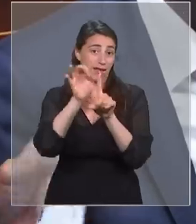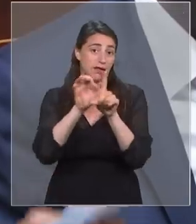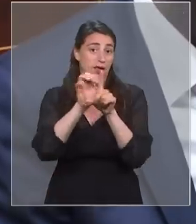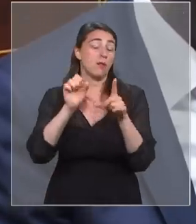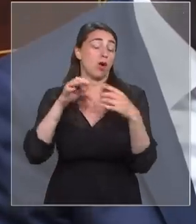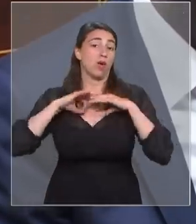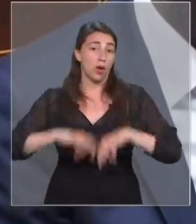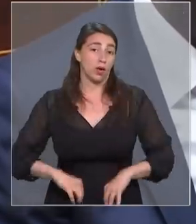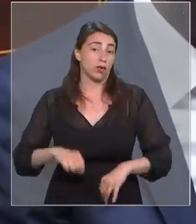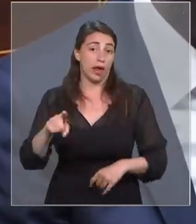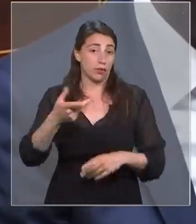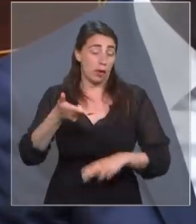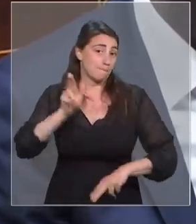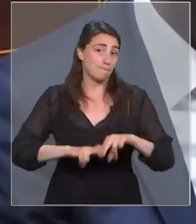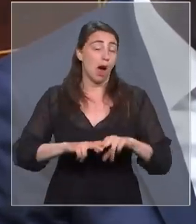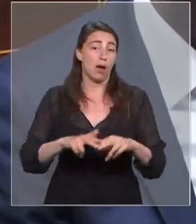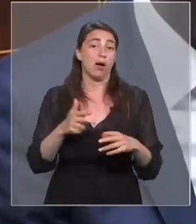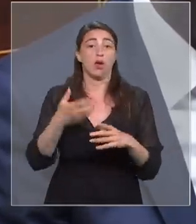et le combat.